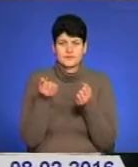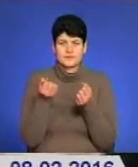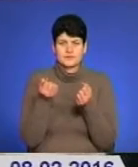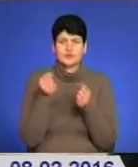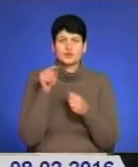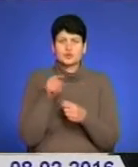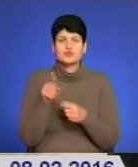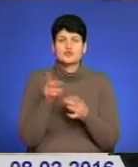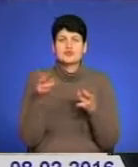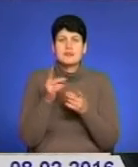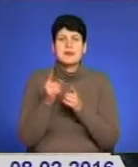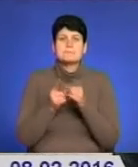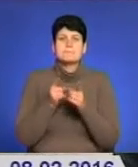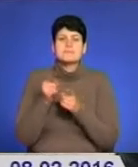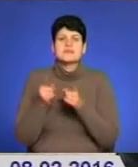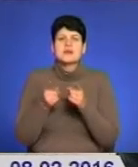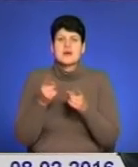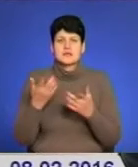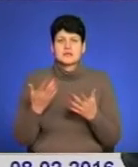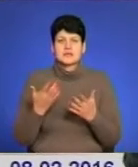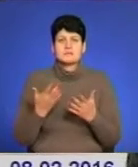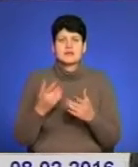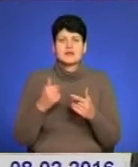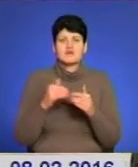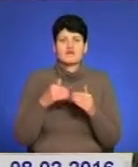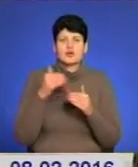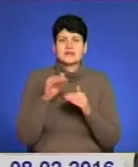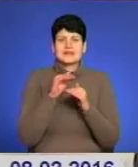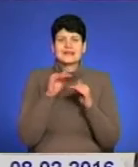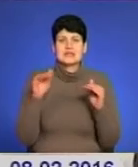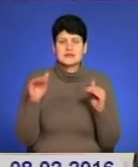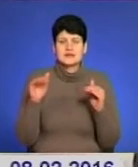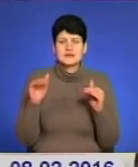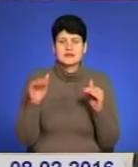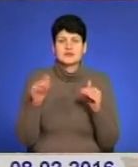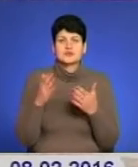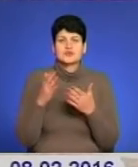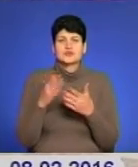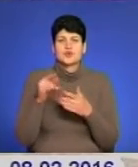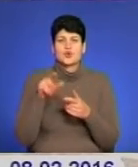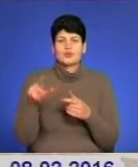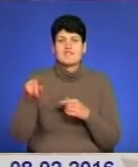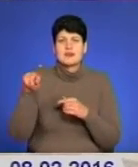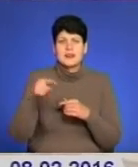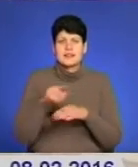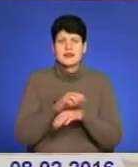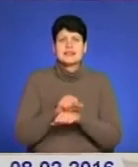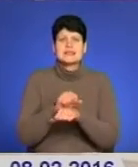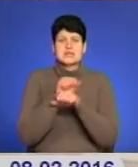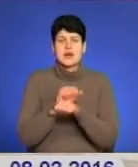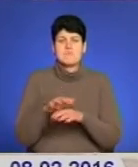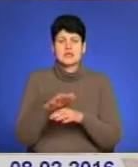Тому що треба щось далі міняти, щось треба міняти і виходити на рівень те, що люди вимагали на Майдані. Я рахую, що є дуже